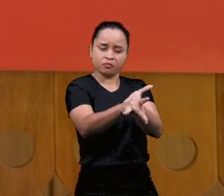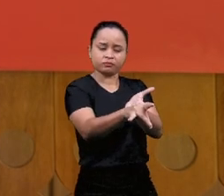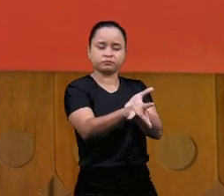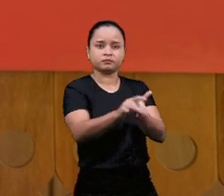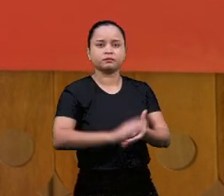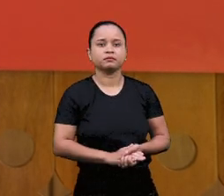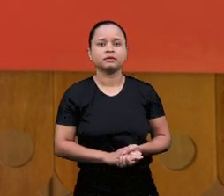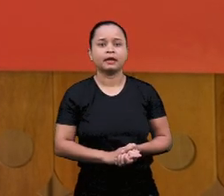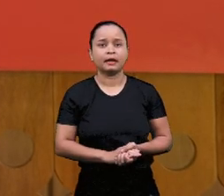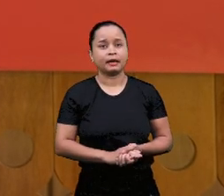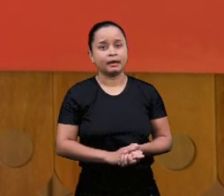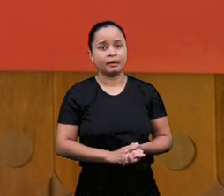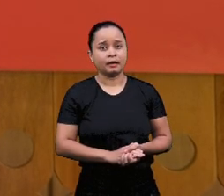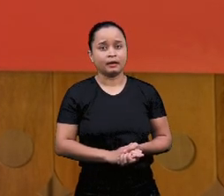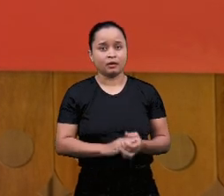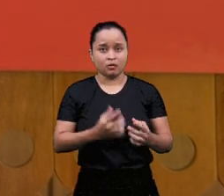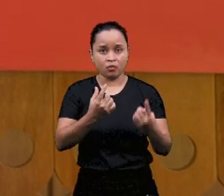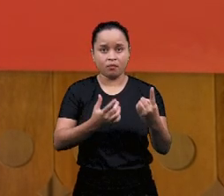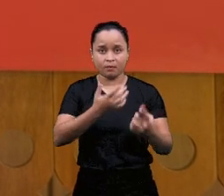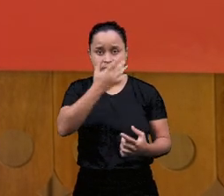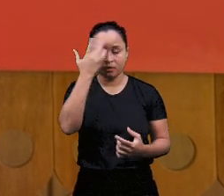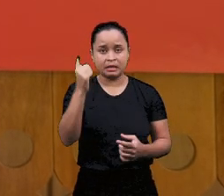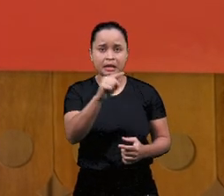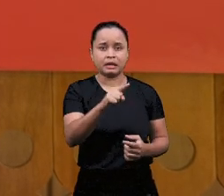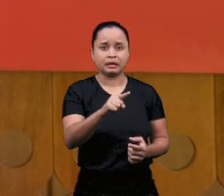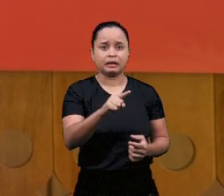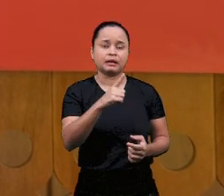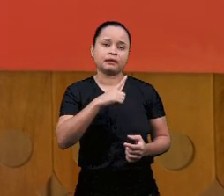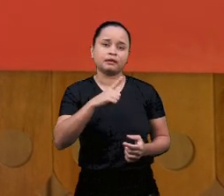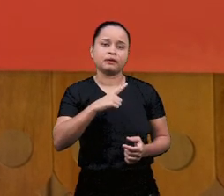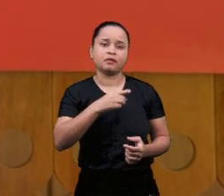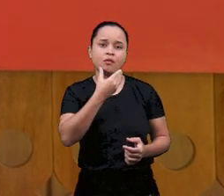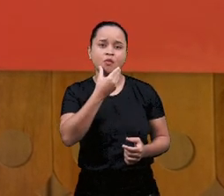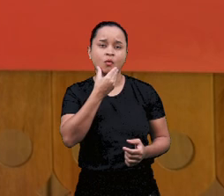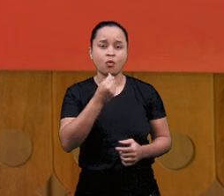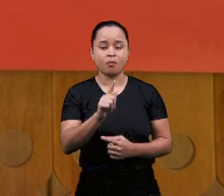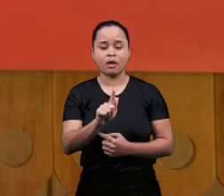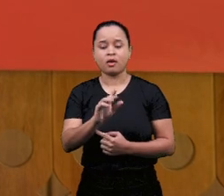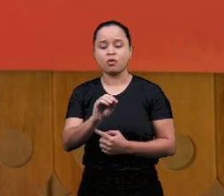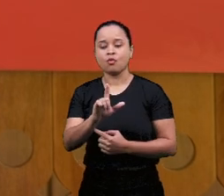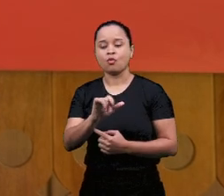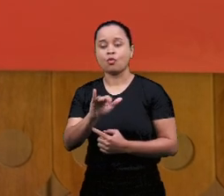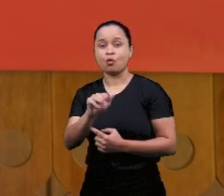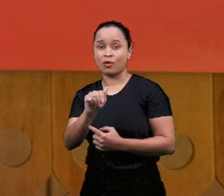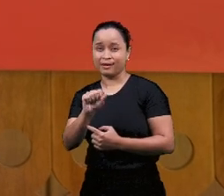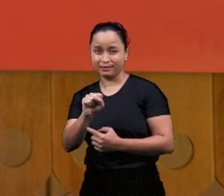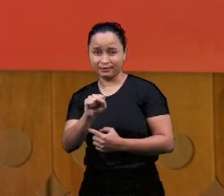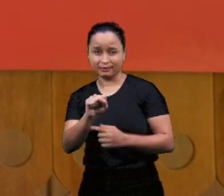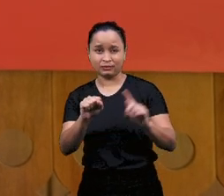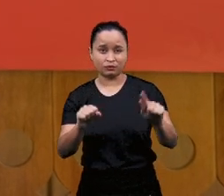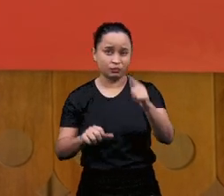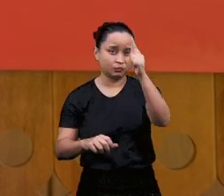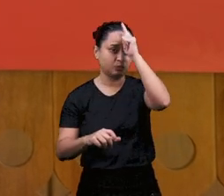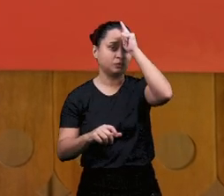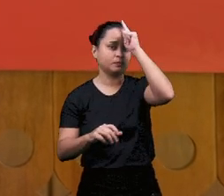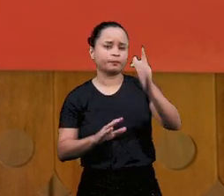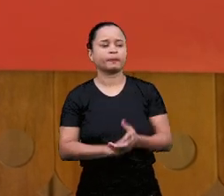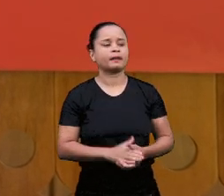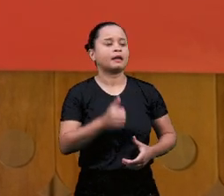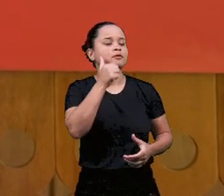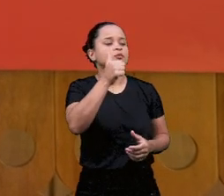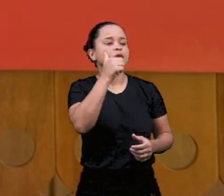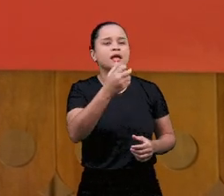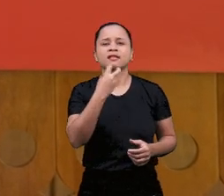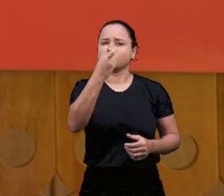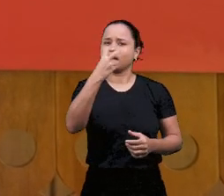Goliath, les femmes ont crié, Saül a tué 1000, David a tué 10 000. Mes